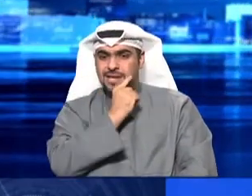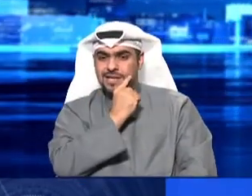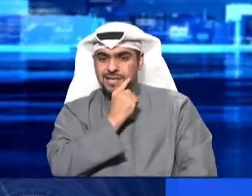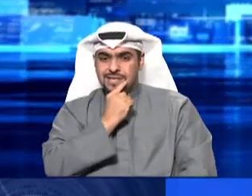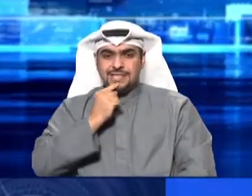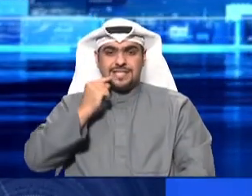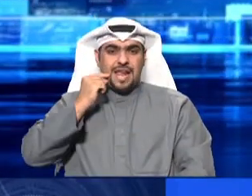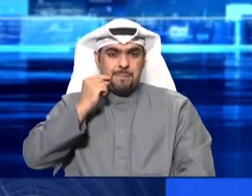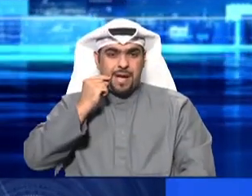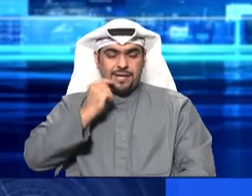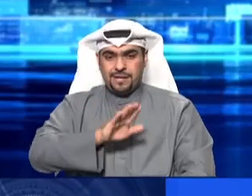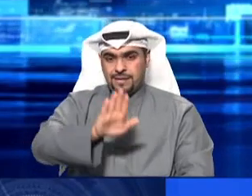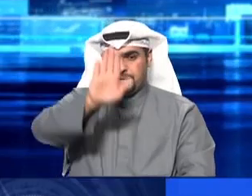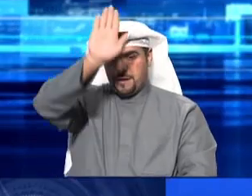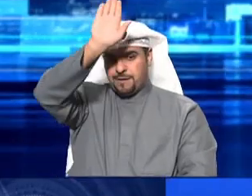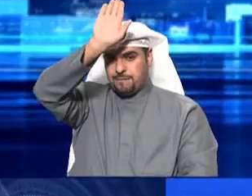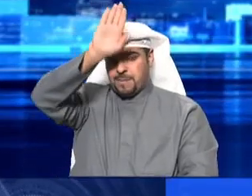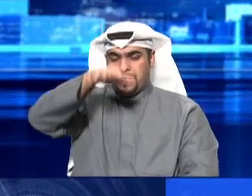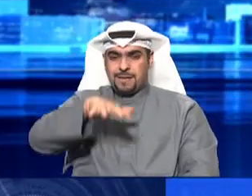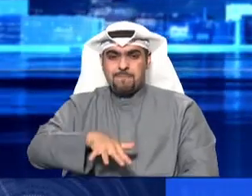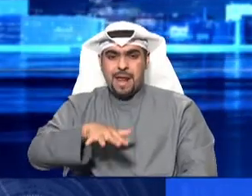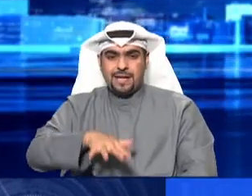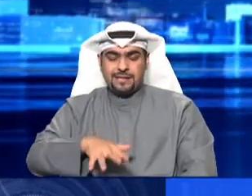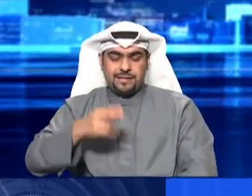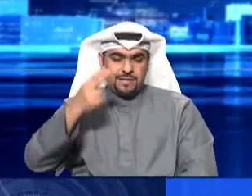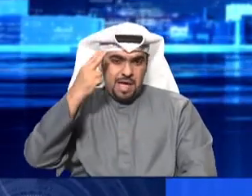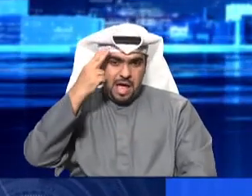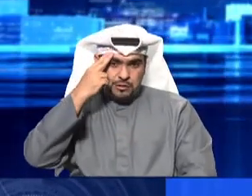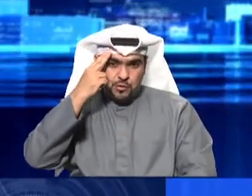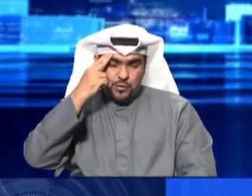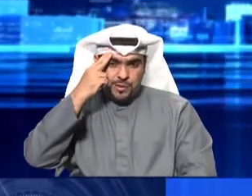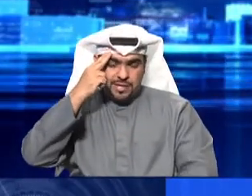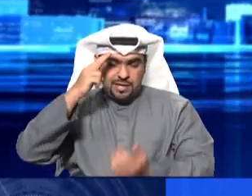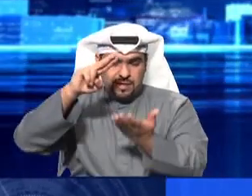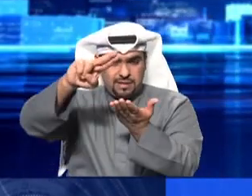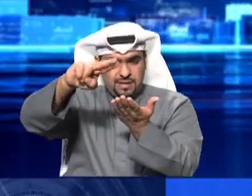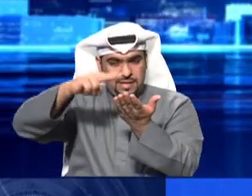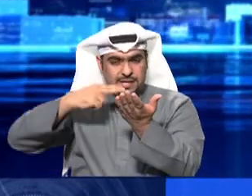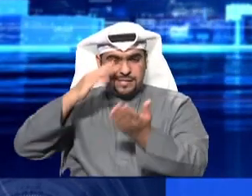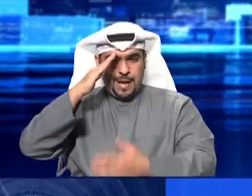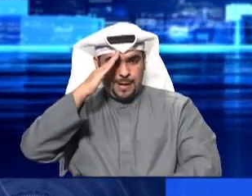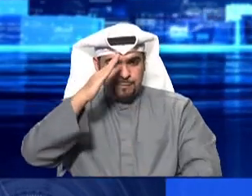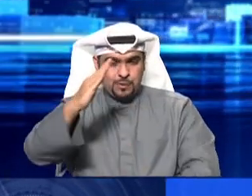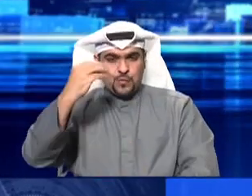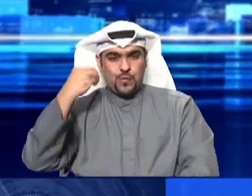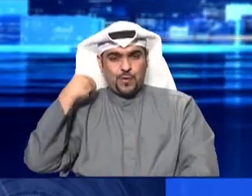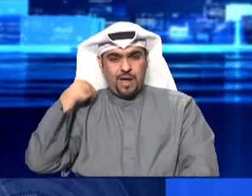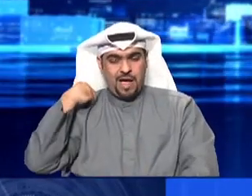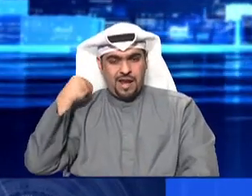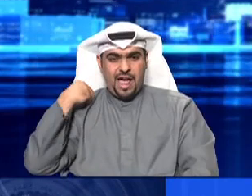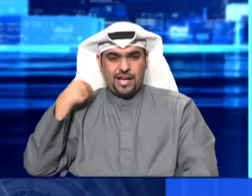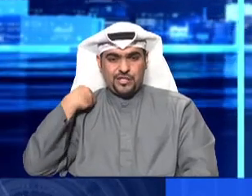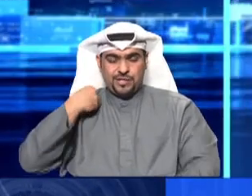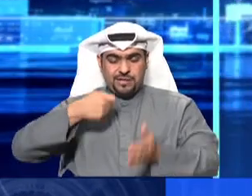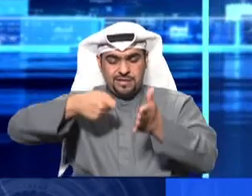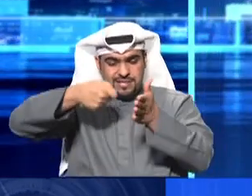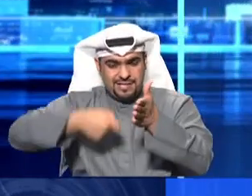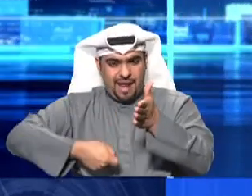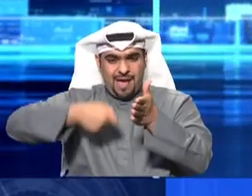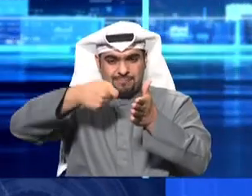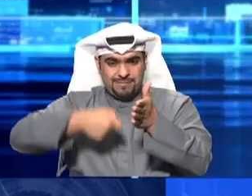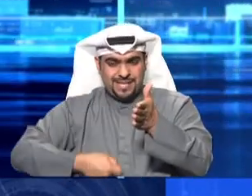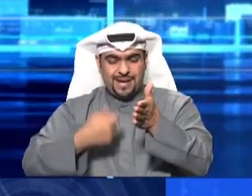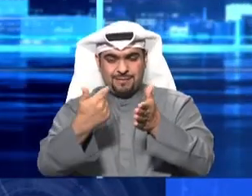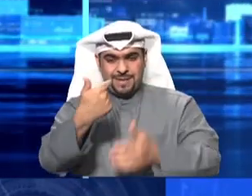الملك سلمان بن عبد العزيز آل سعود ملك المملكة العربية السعودية الشقيقة من خالص التعازي وصادق